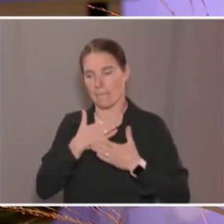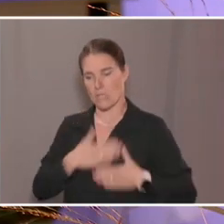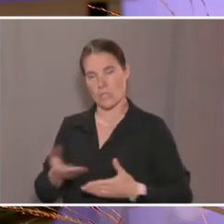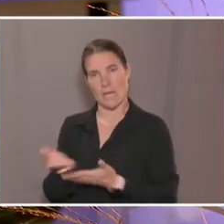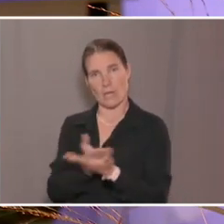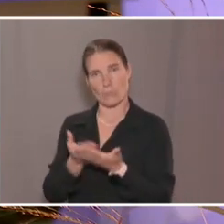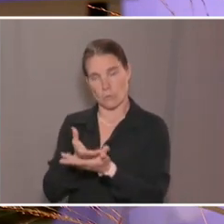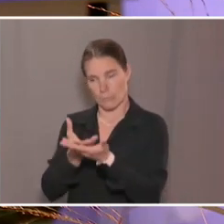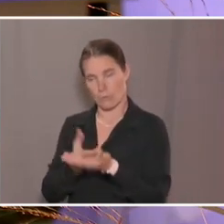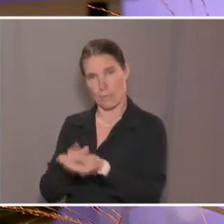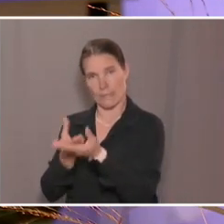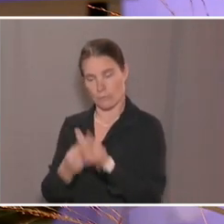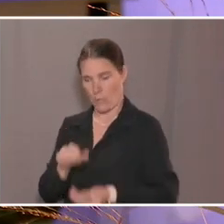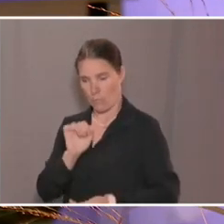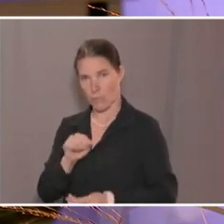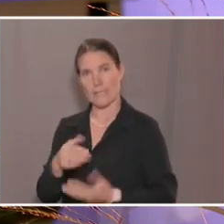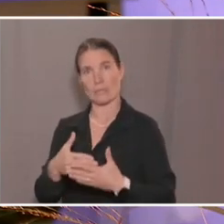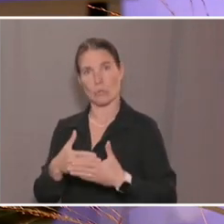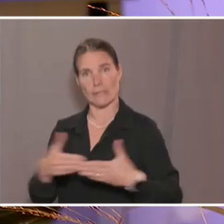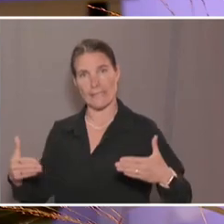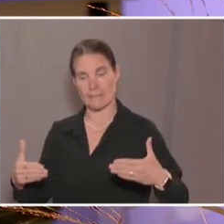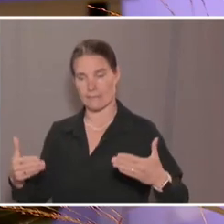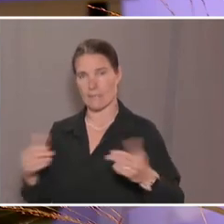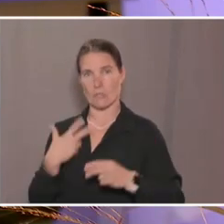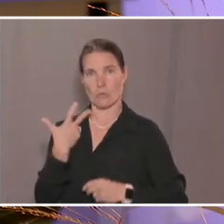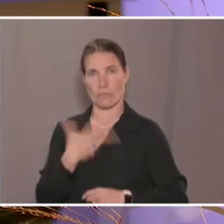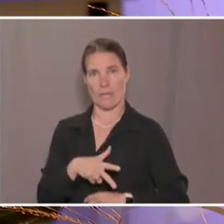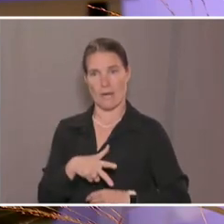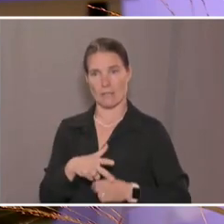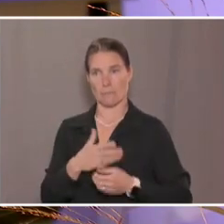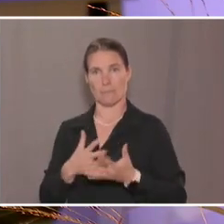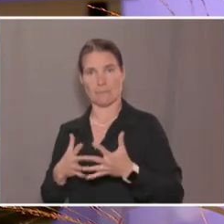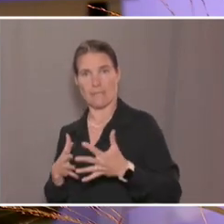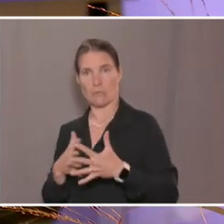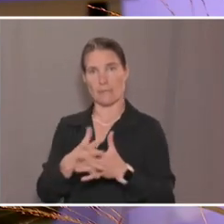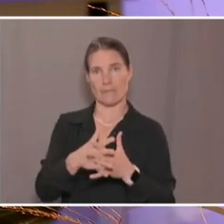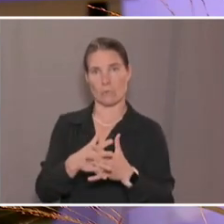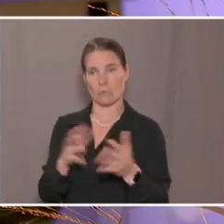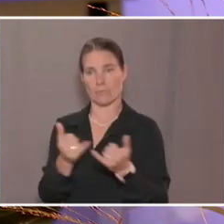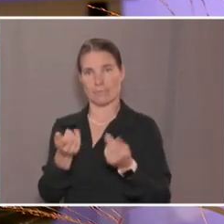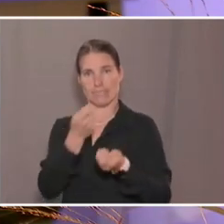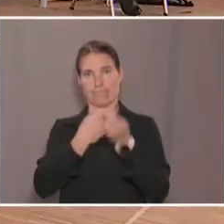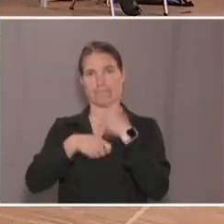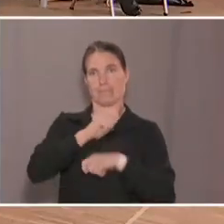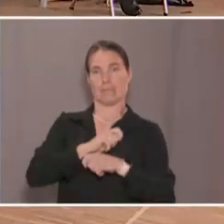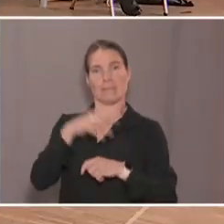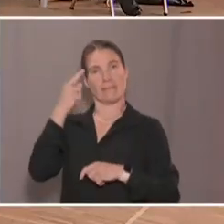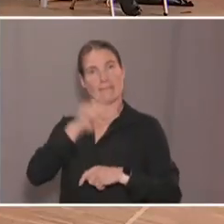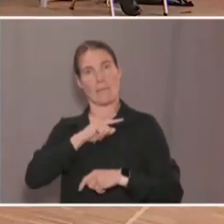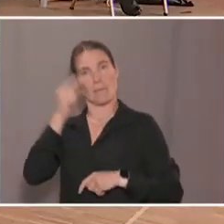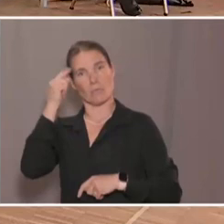der Möglichkeiten und Grenzen der Gestaltung sozialer Transformation unter dem Leitbild der Zukunftsfähigkeit bewusst